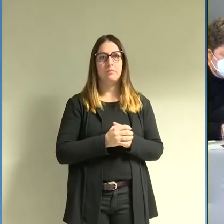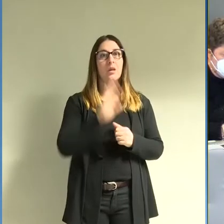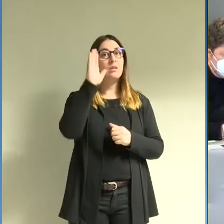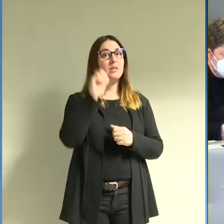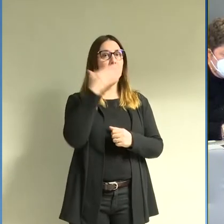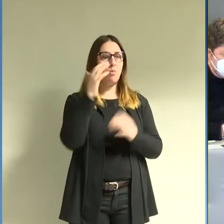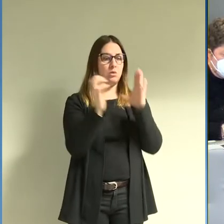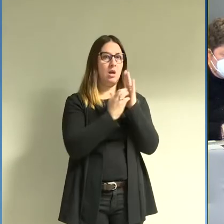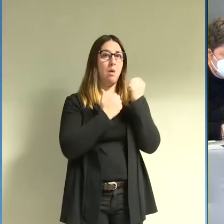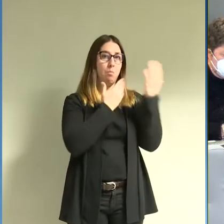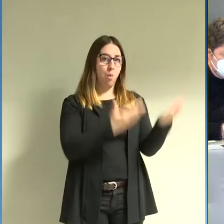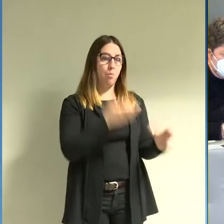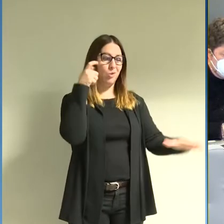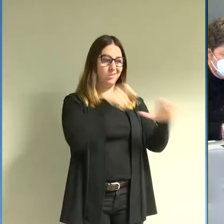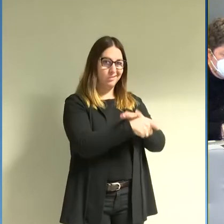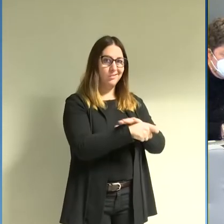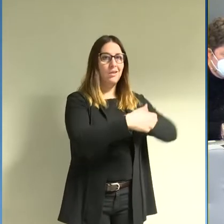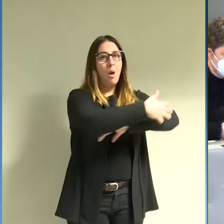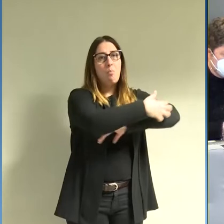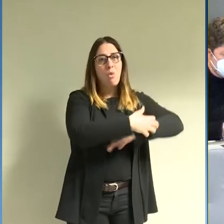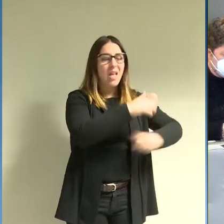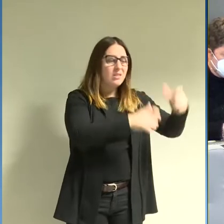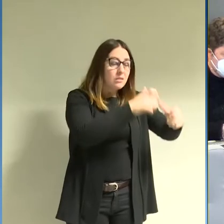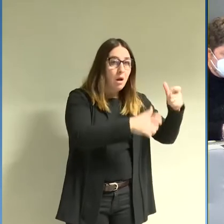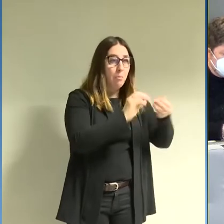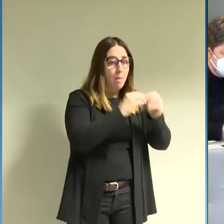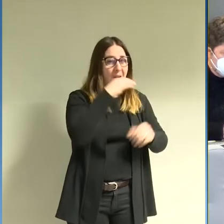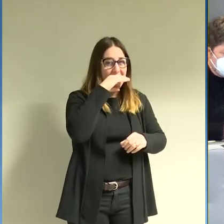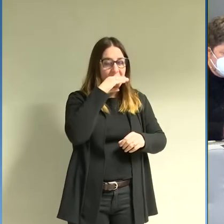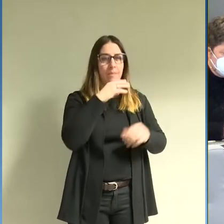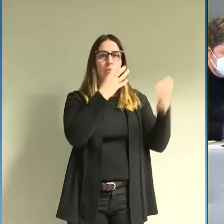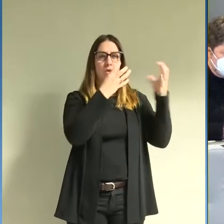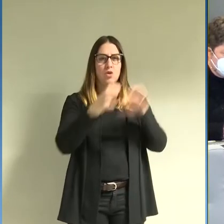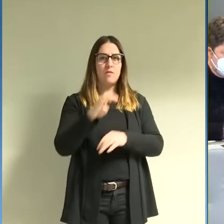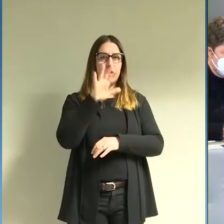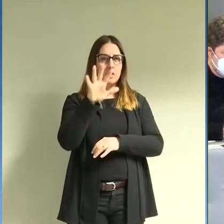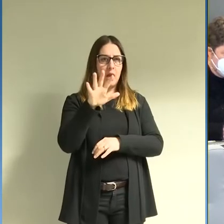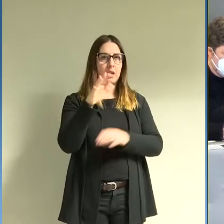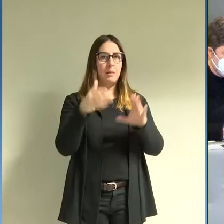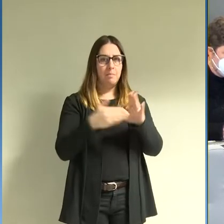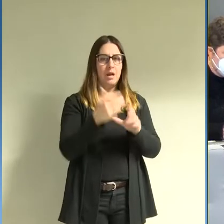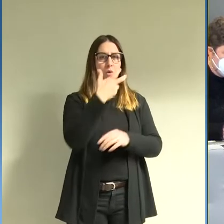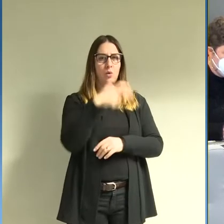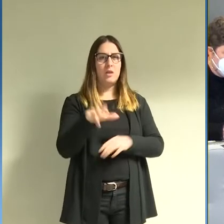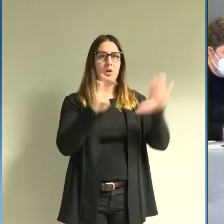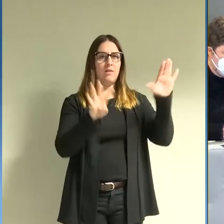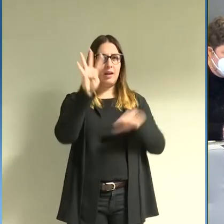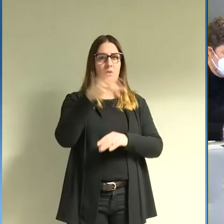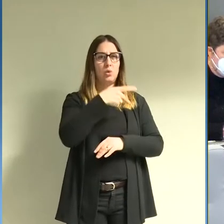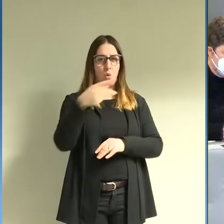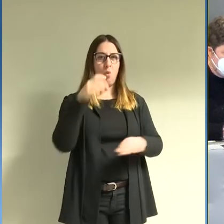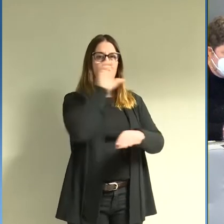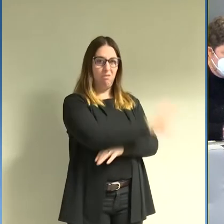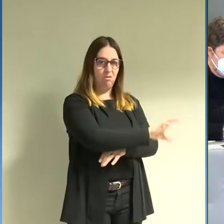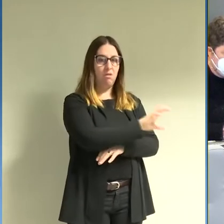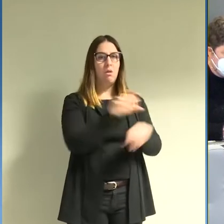une aide aux propriétaires très modeste et modeste pour un total de 900 5394 euros et